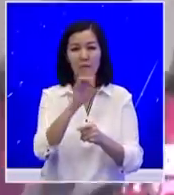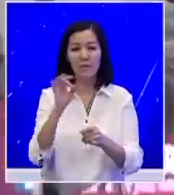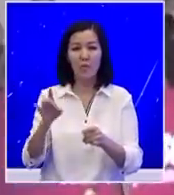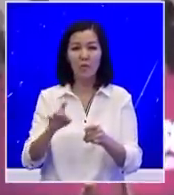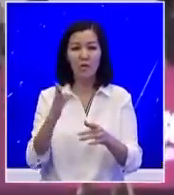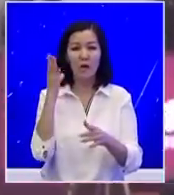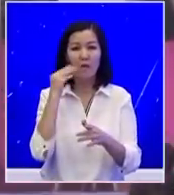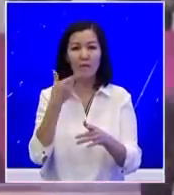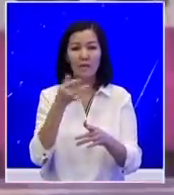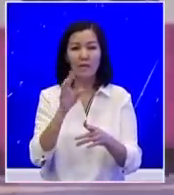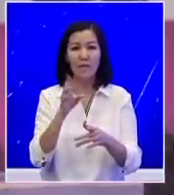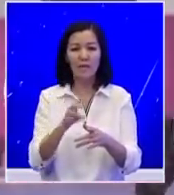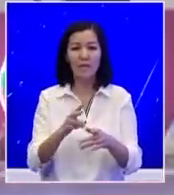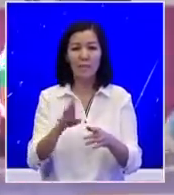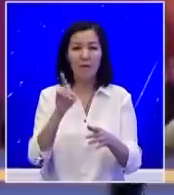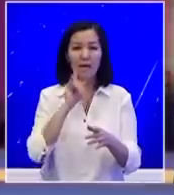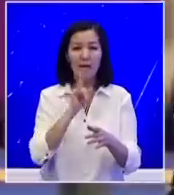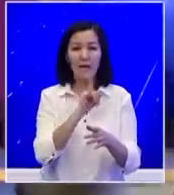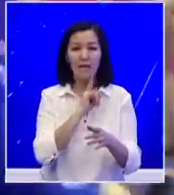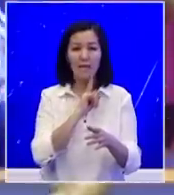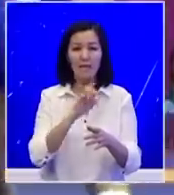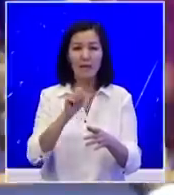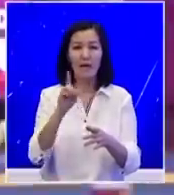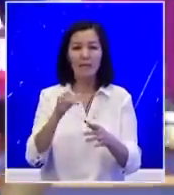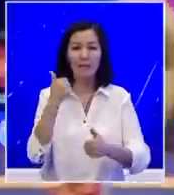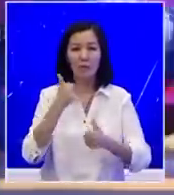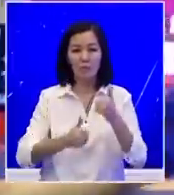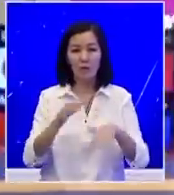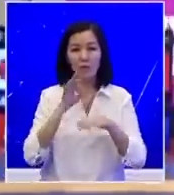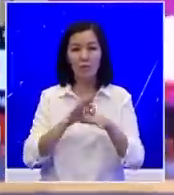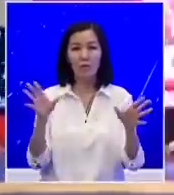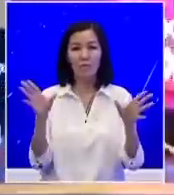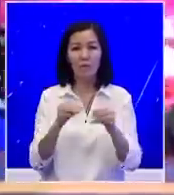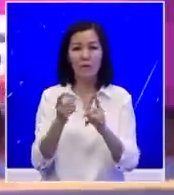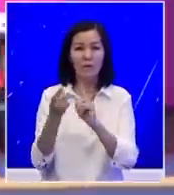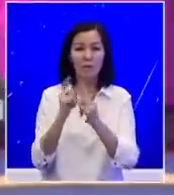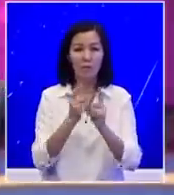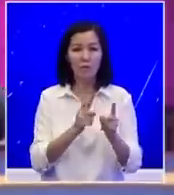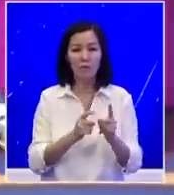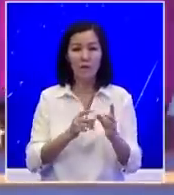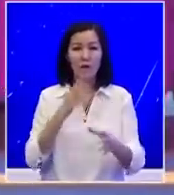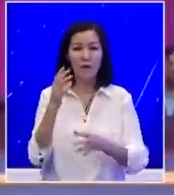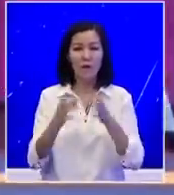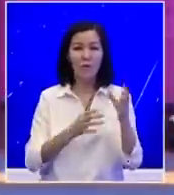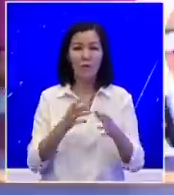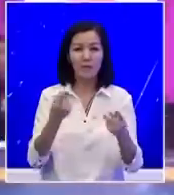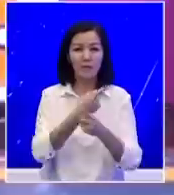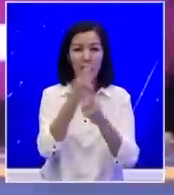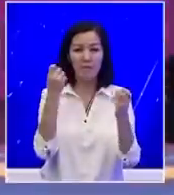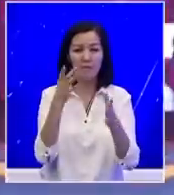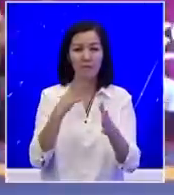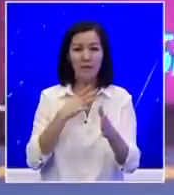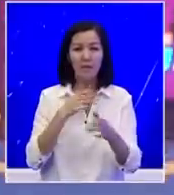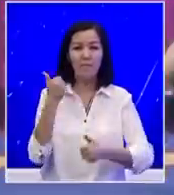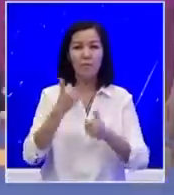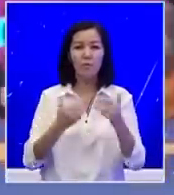Алматыда грек-рим еркін және әйелдер күресінен Азия чемпионаты өтеді. Бұл туралы біріккен күрес әлемінің қауымдастығы ресми жариялады.